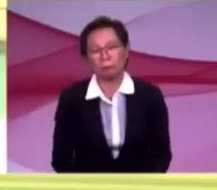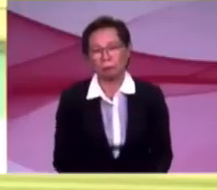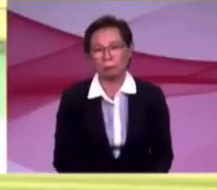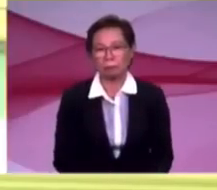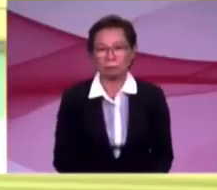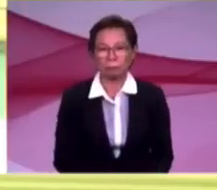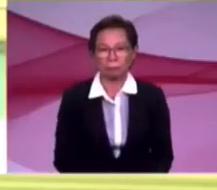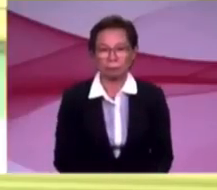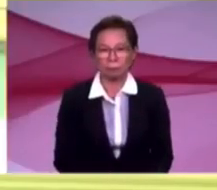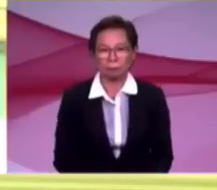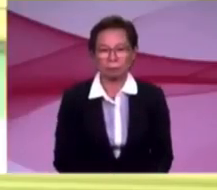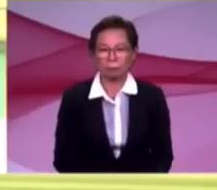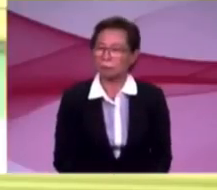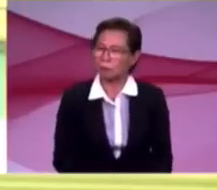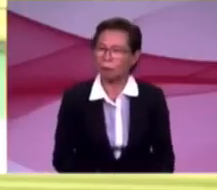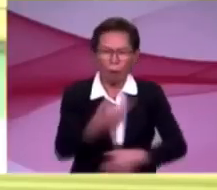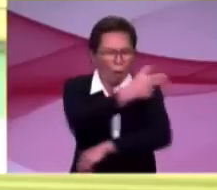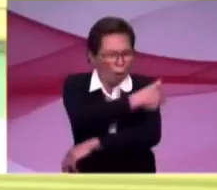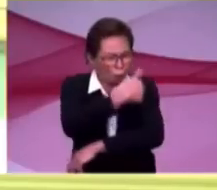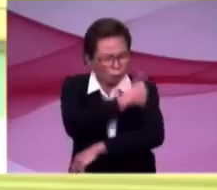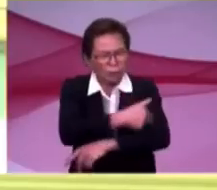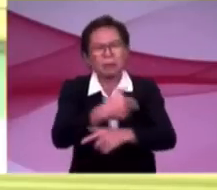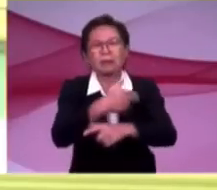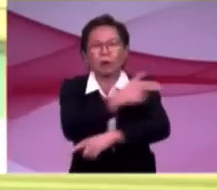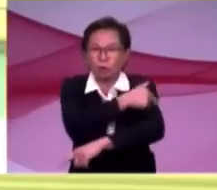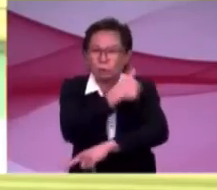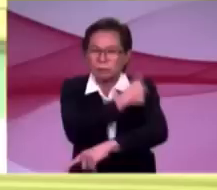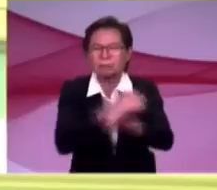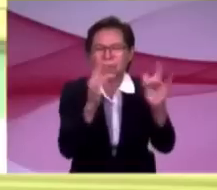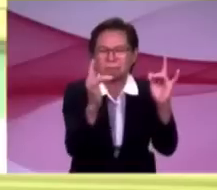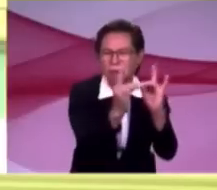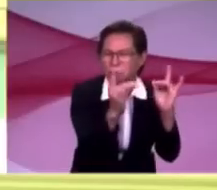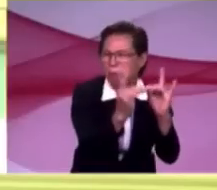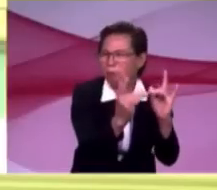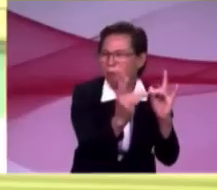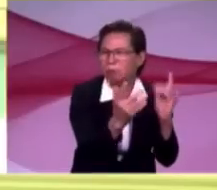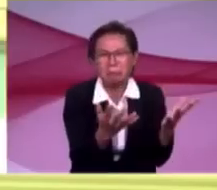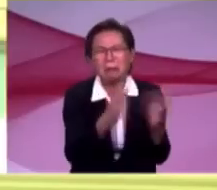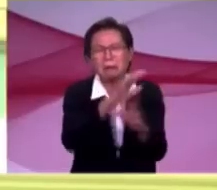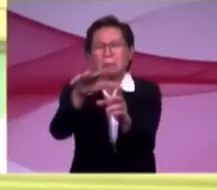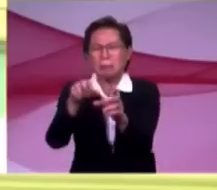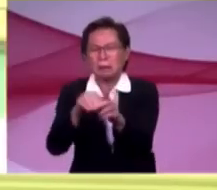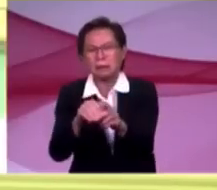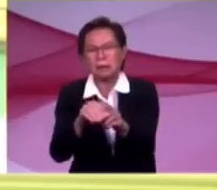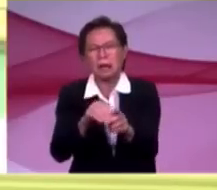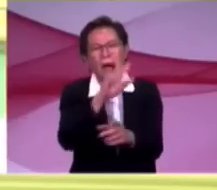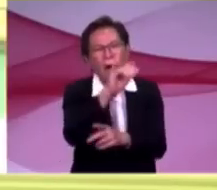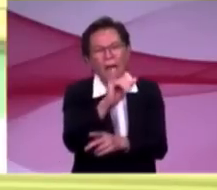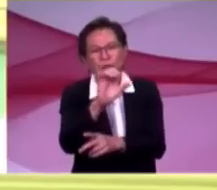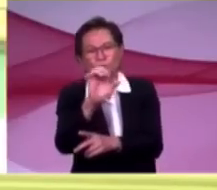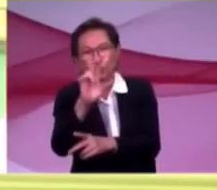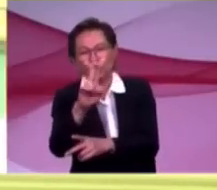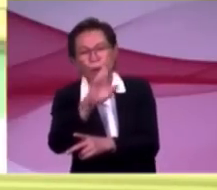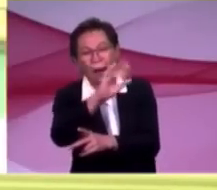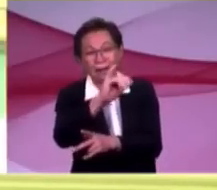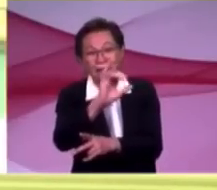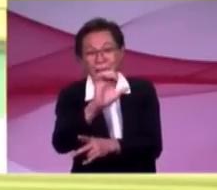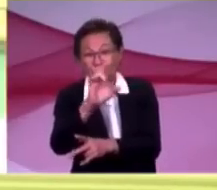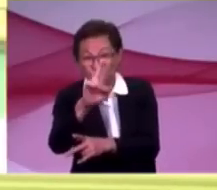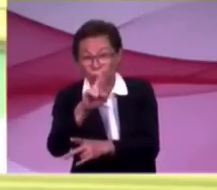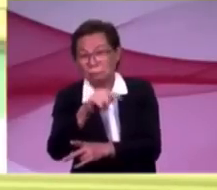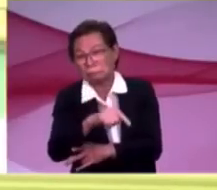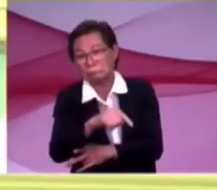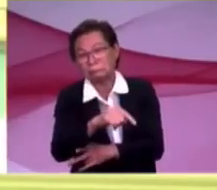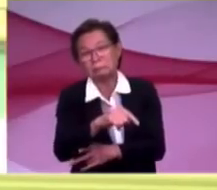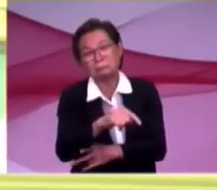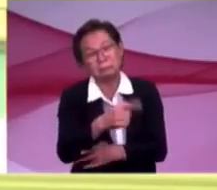kapasiti ward ataupun katil hospital termasuk di unit rawatan rapi ataupun